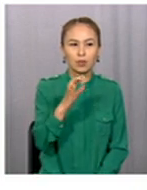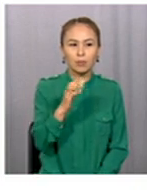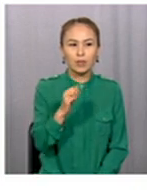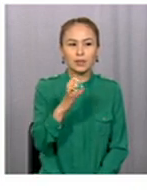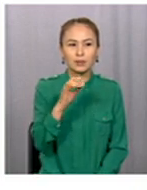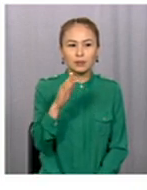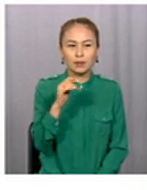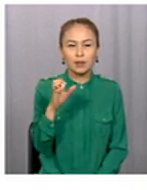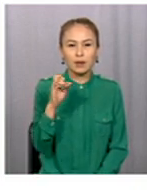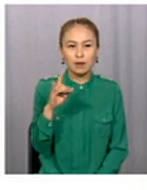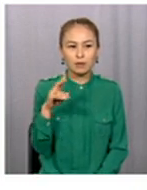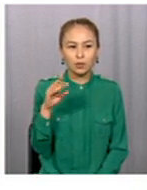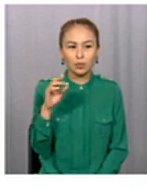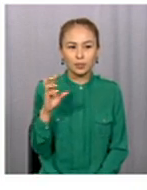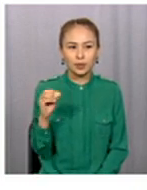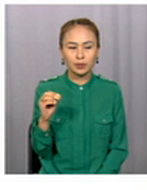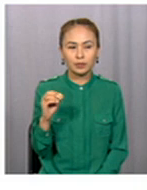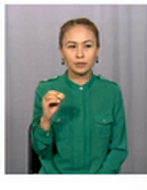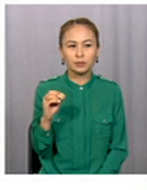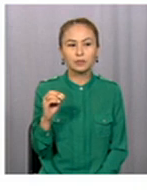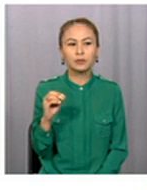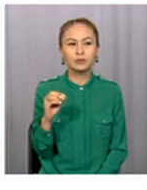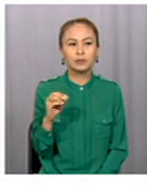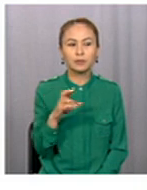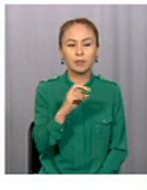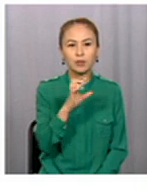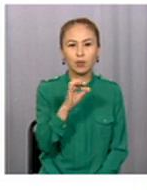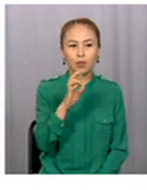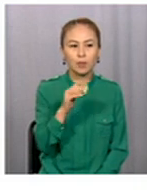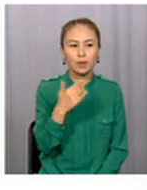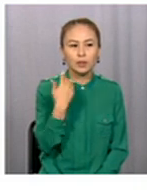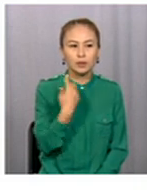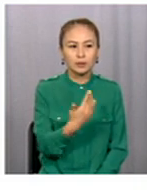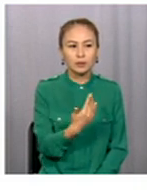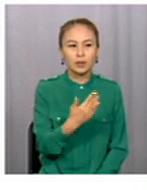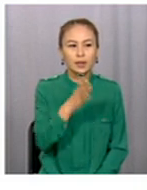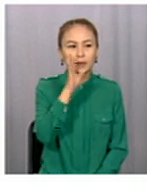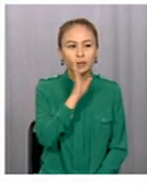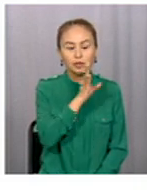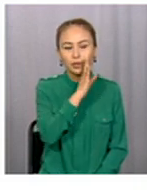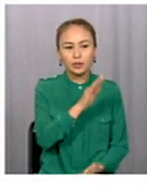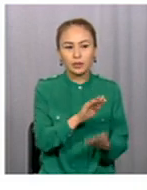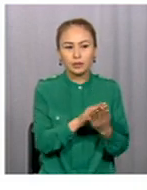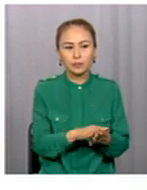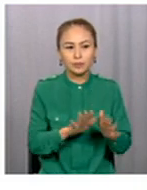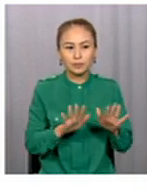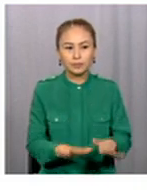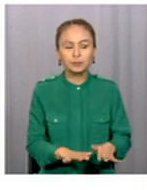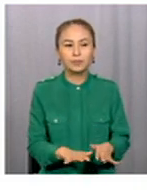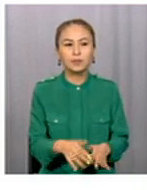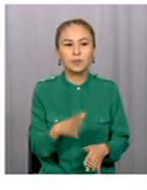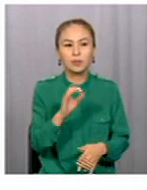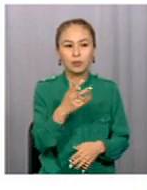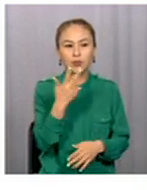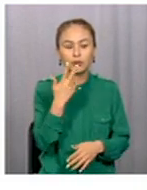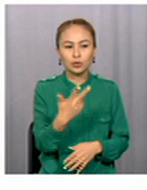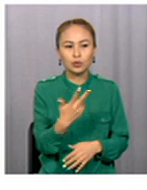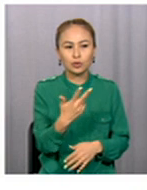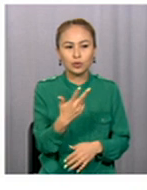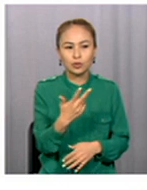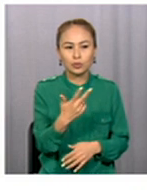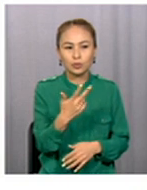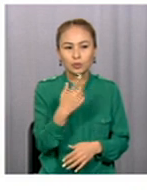Сынтас, Аралтөбе болып табылады. Бесоба қорымынан абыз әйелдер жерленген екен. Ал Сынтас